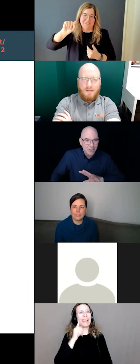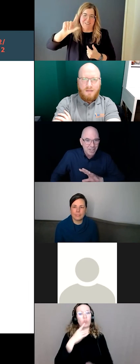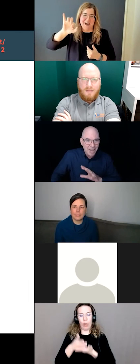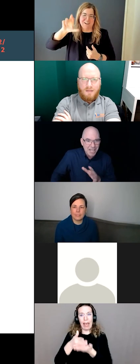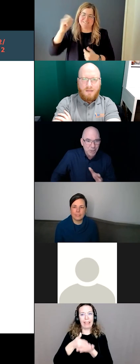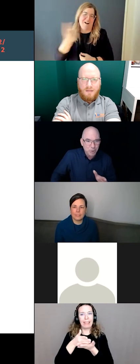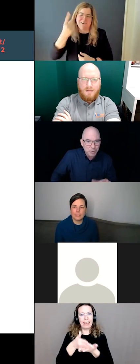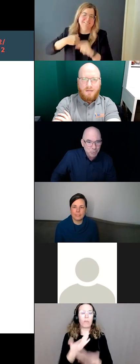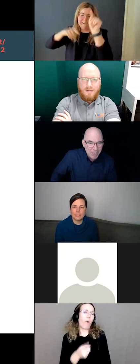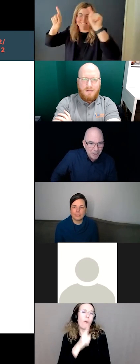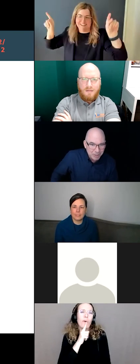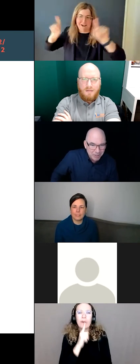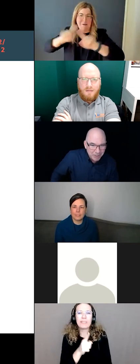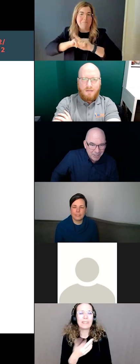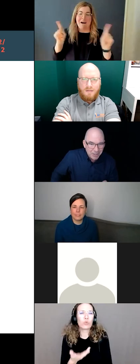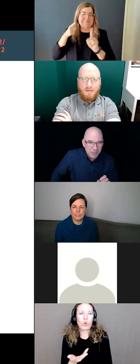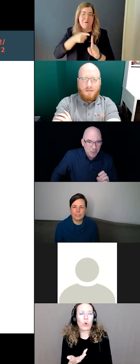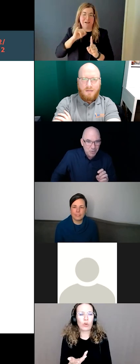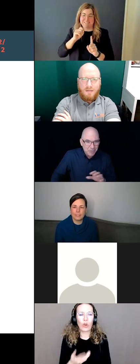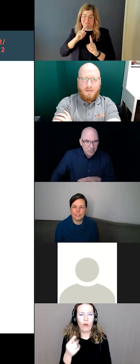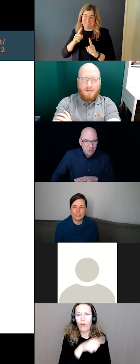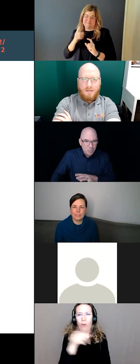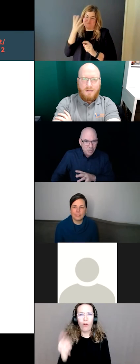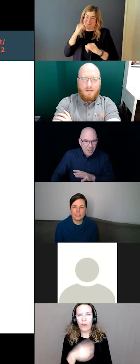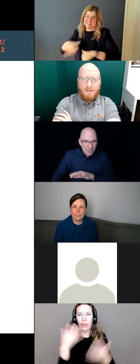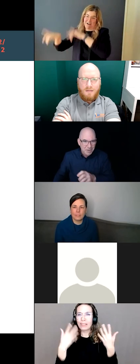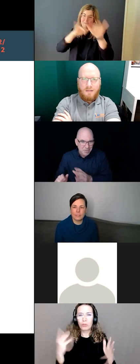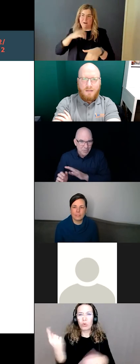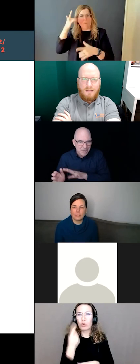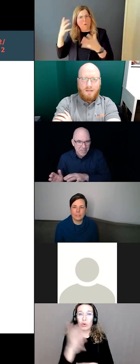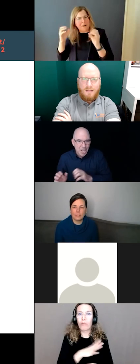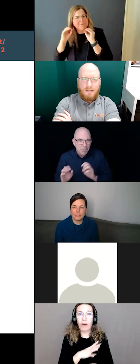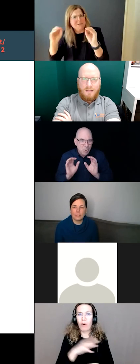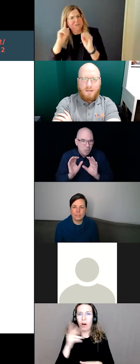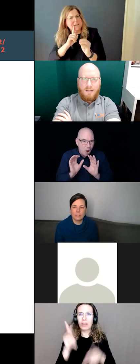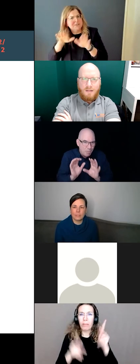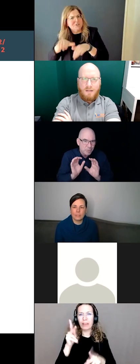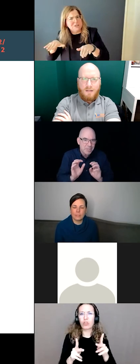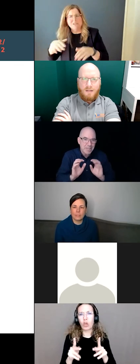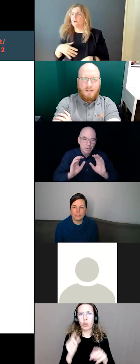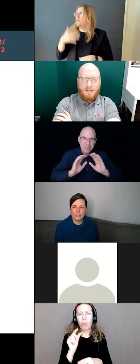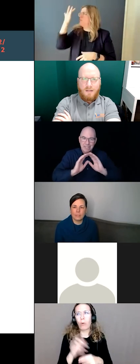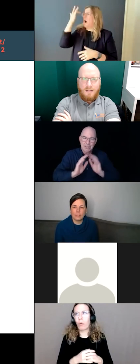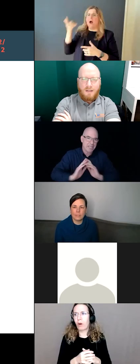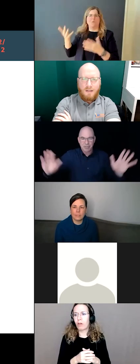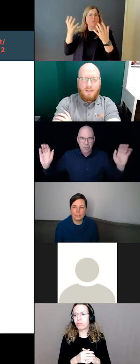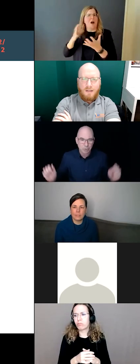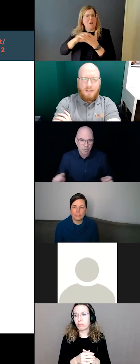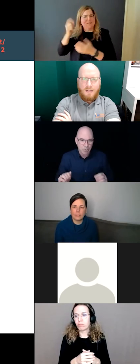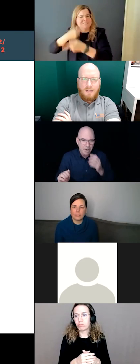vous allez toujours avoir des gens qui sont un peu aux marges. Mais la raison la plus